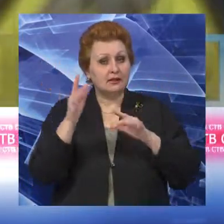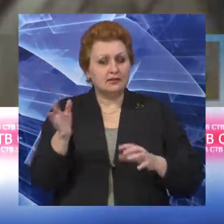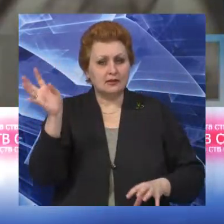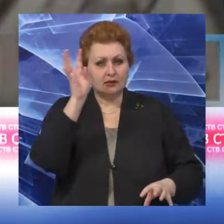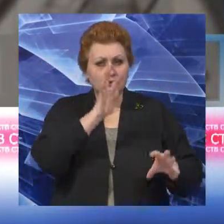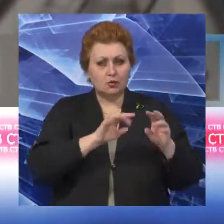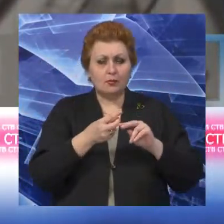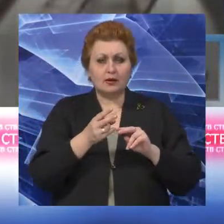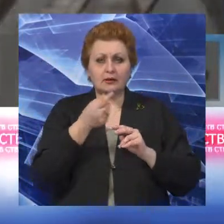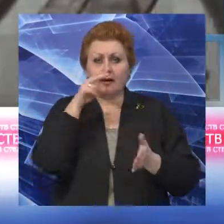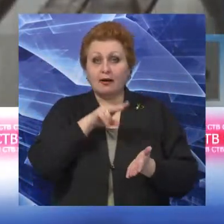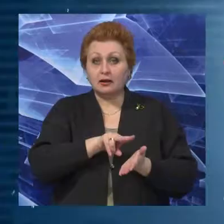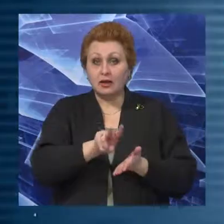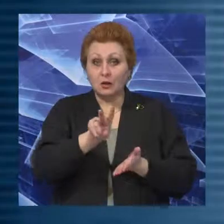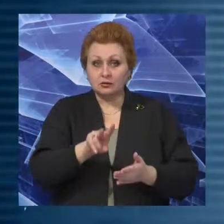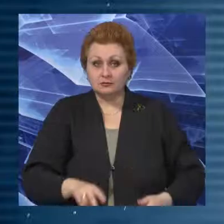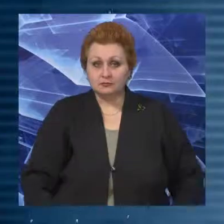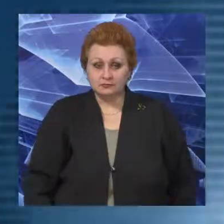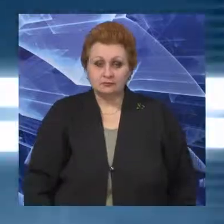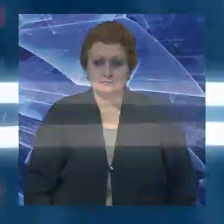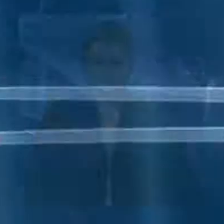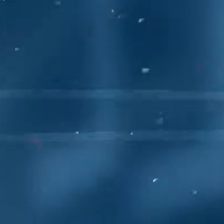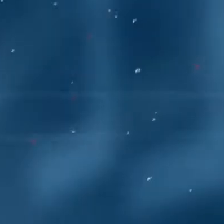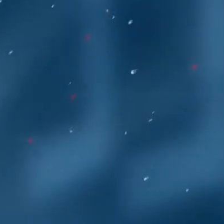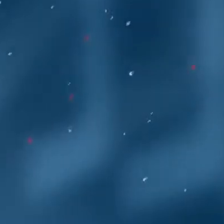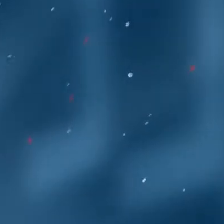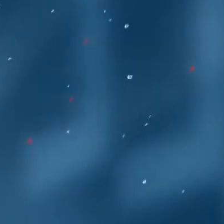снег, туман, ветер и гололедица.